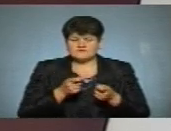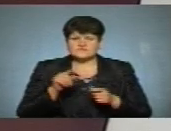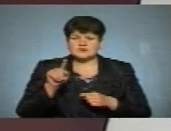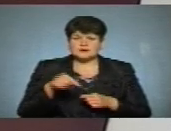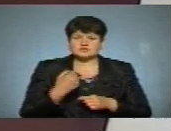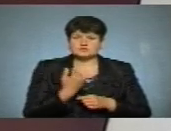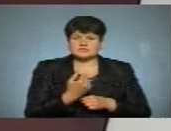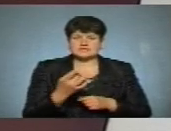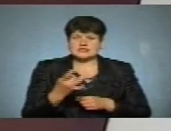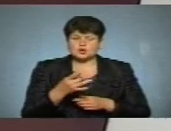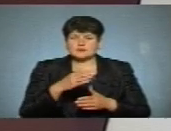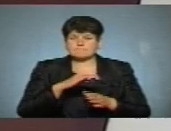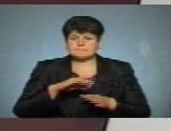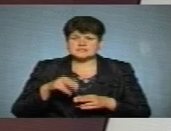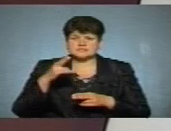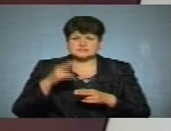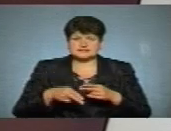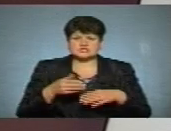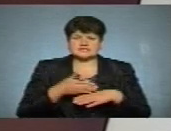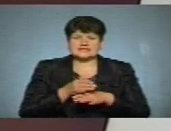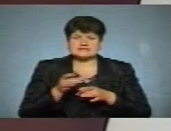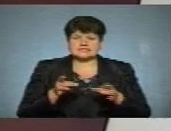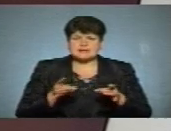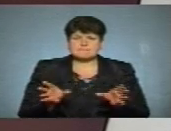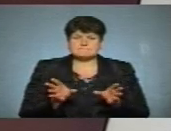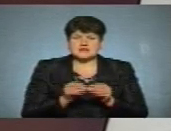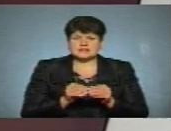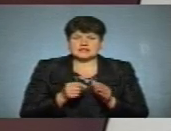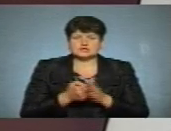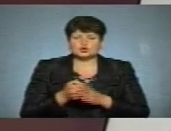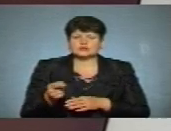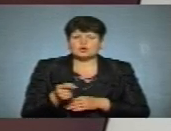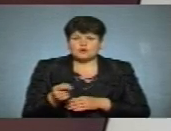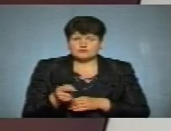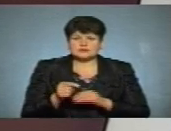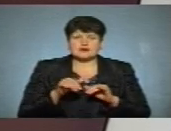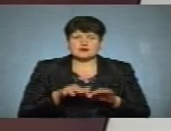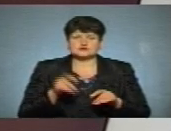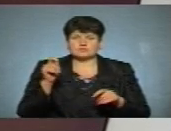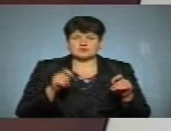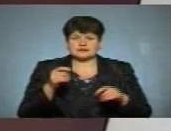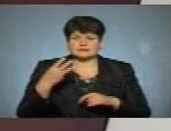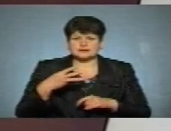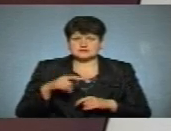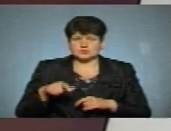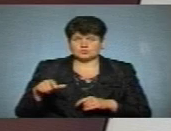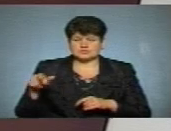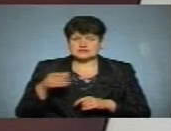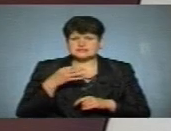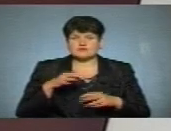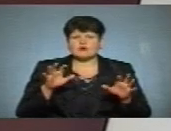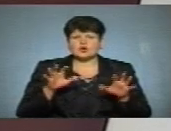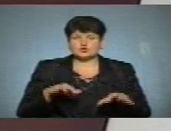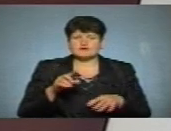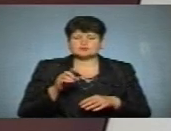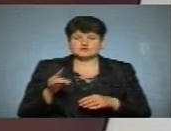щоб їхній район після завершення децентралізації приєднали до Тернопільського. На акцію приїхали 30 осіб, повідомив голова Зборівської громади